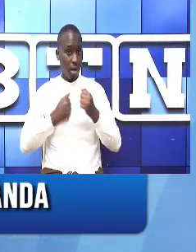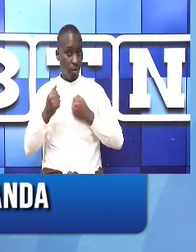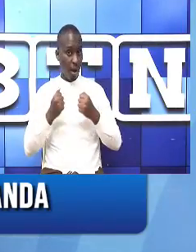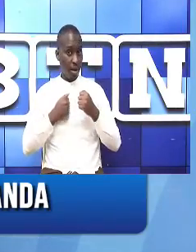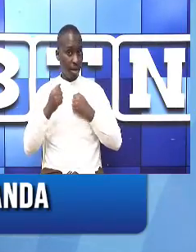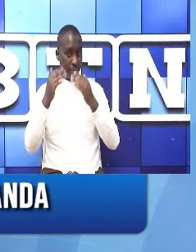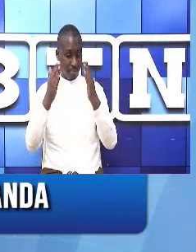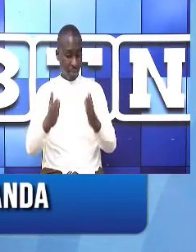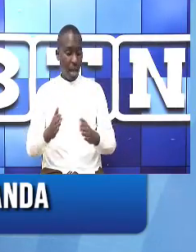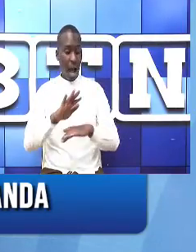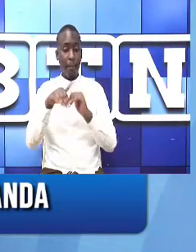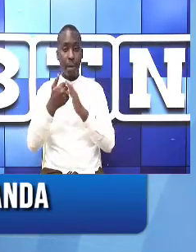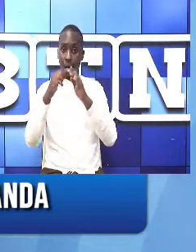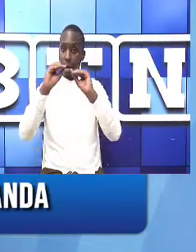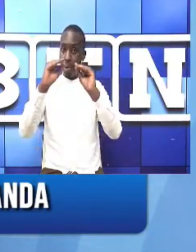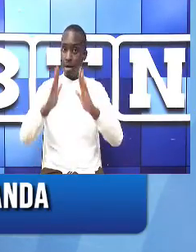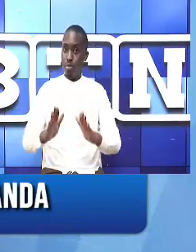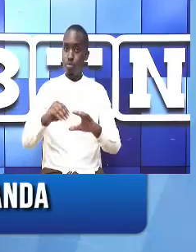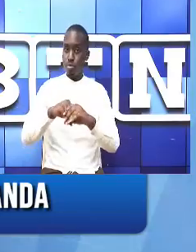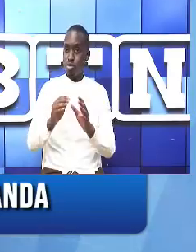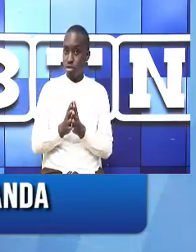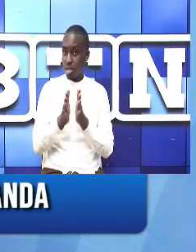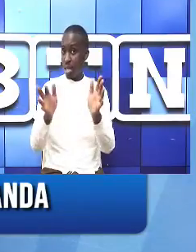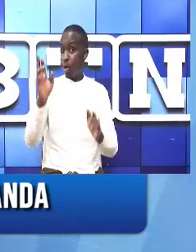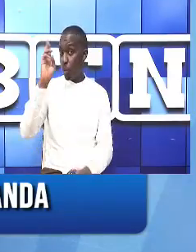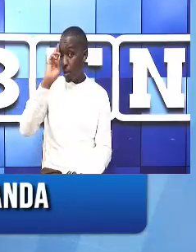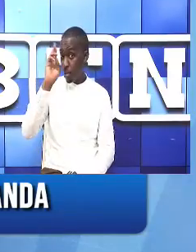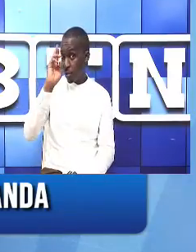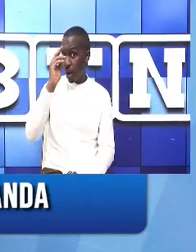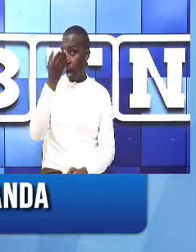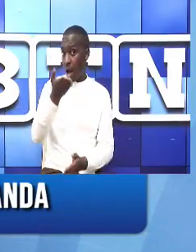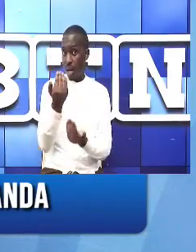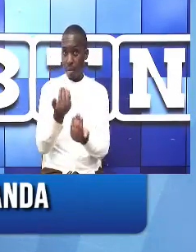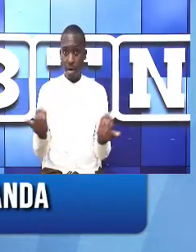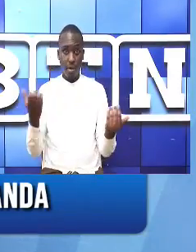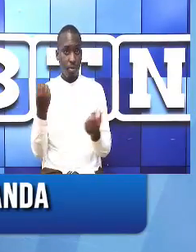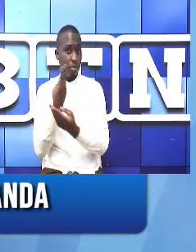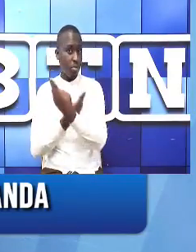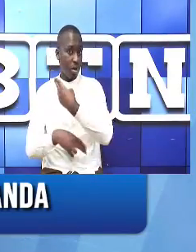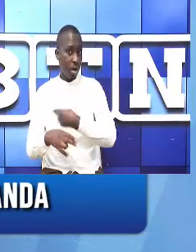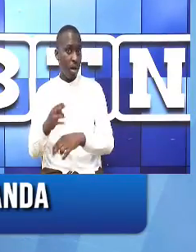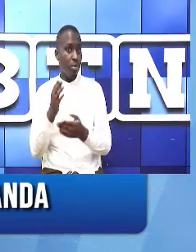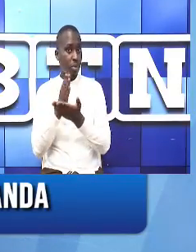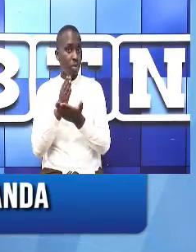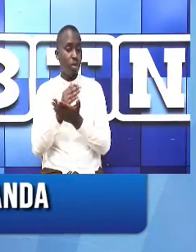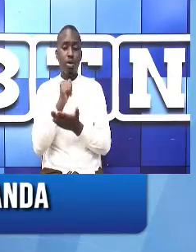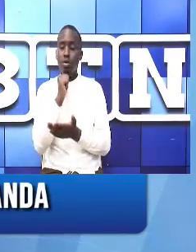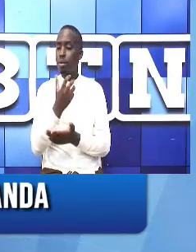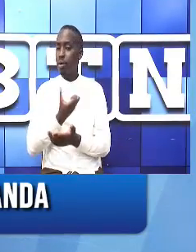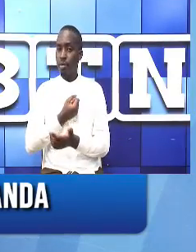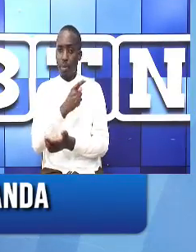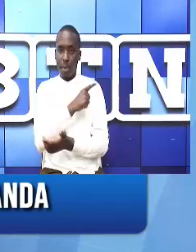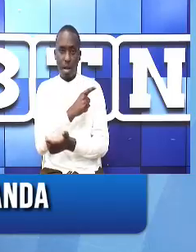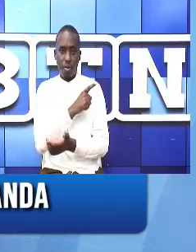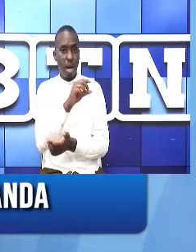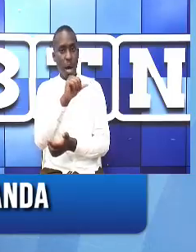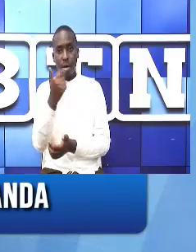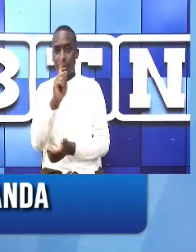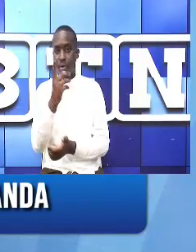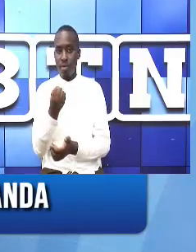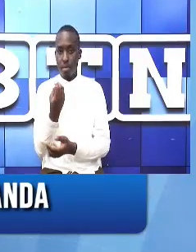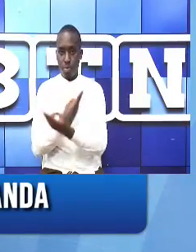n'ababyeyi n'abarezi muri rusange kubibutsa yuko hari abana bafite ubumuga bataragira amahirwe nk'abagenzi badafite ubumuga